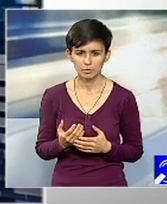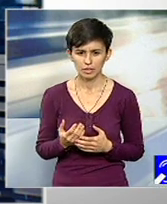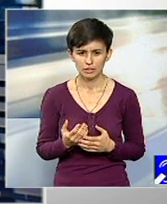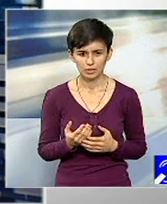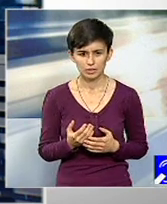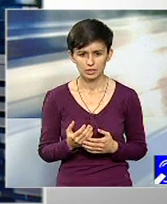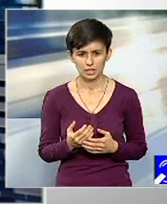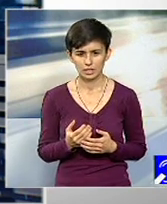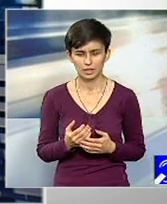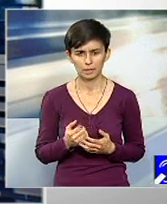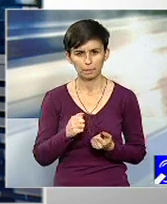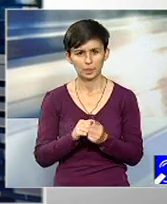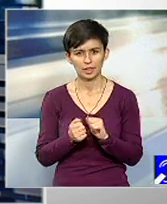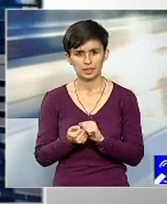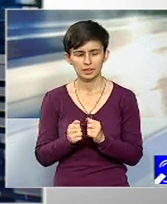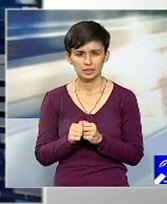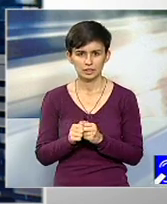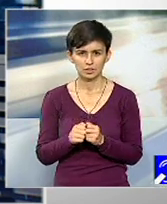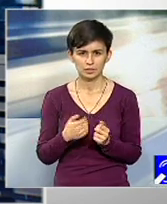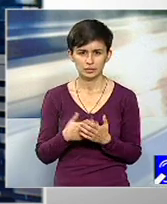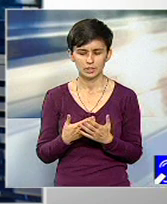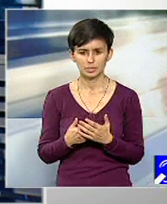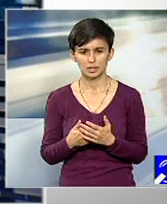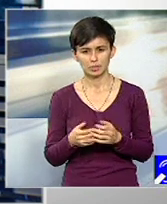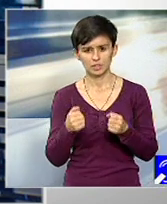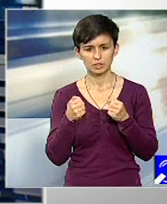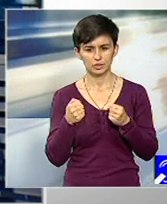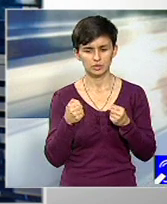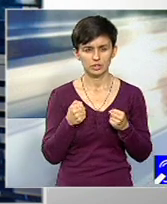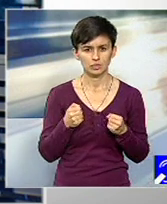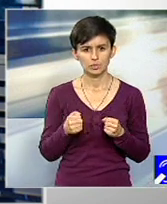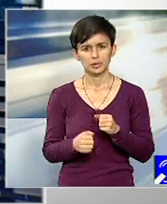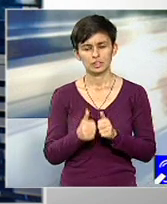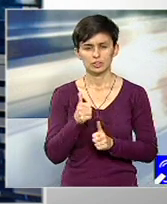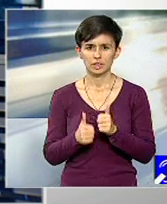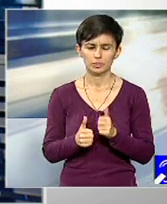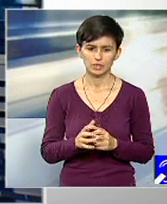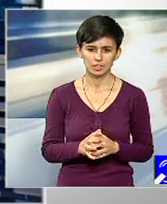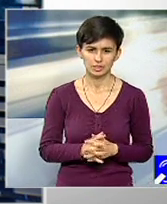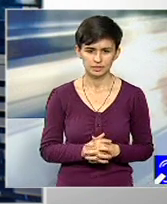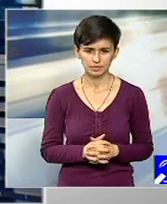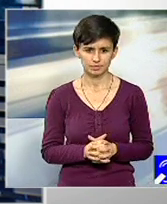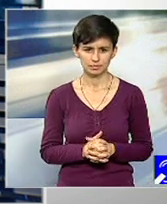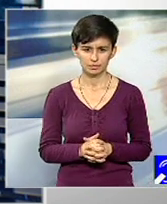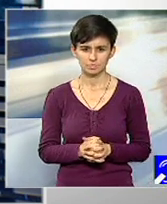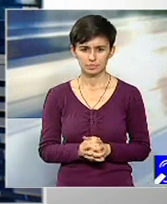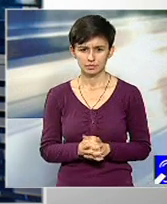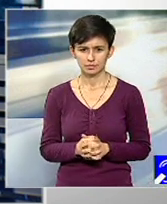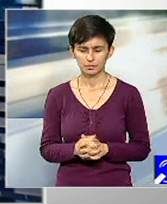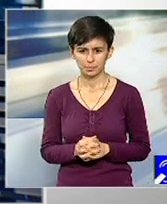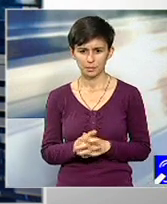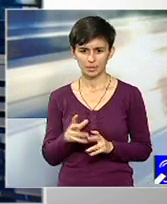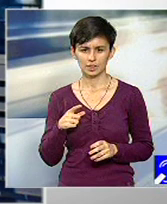ne luptăm de obicei pentru cupă sau pentru campionat în cazul ăsta, fiind două competiții